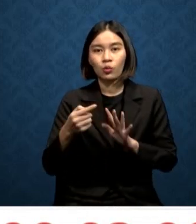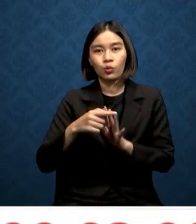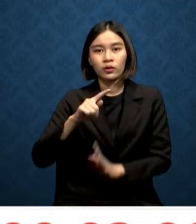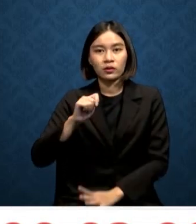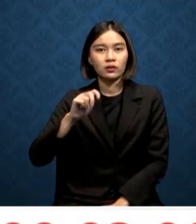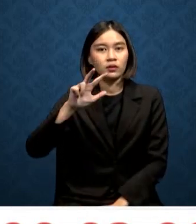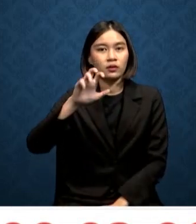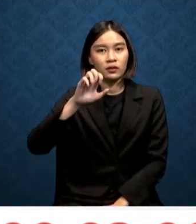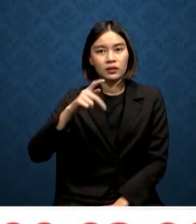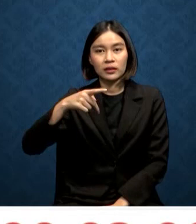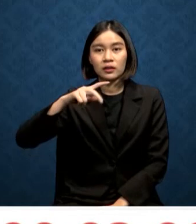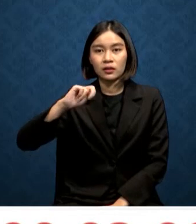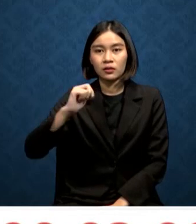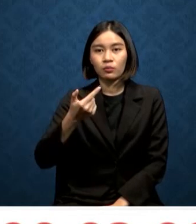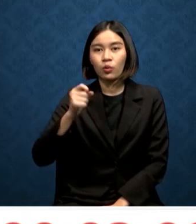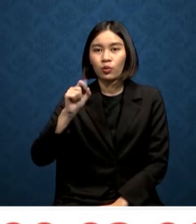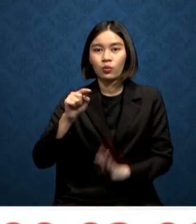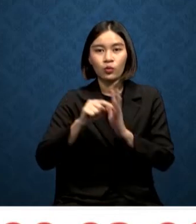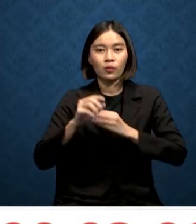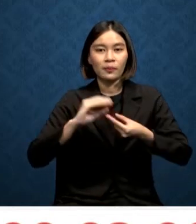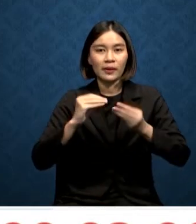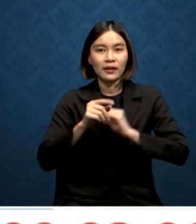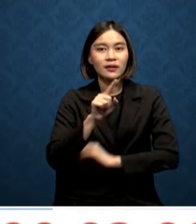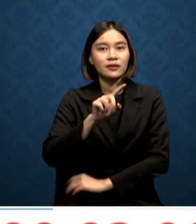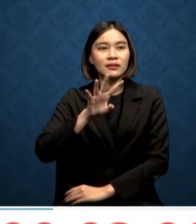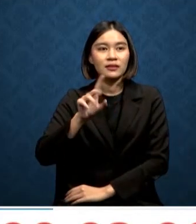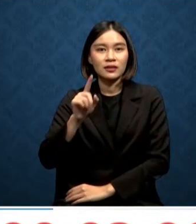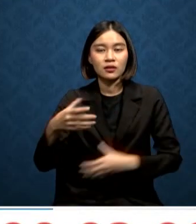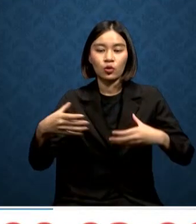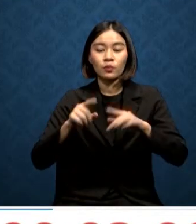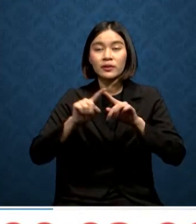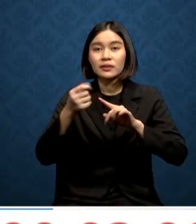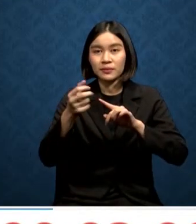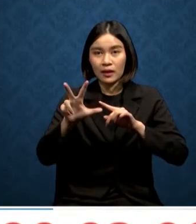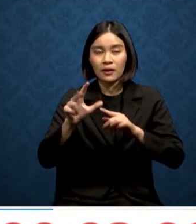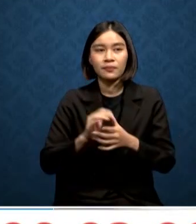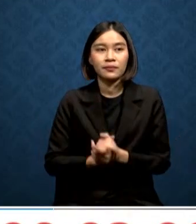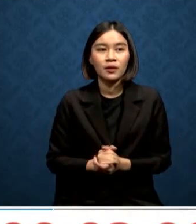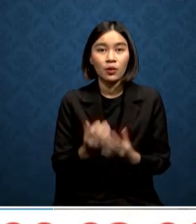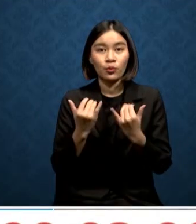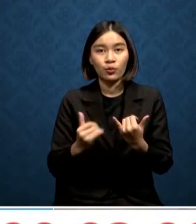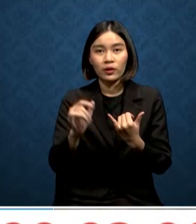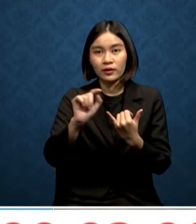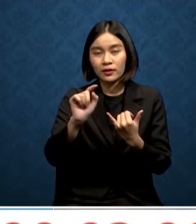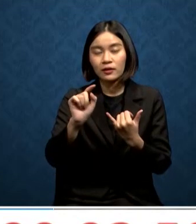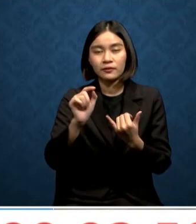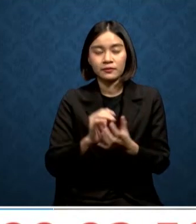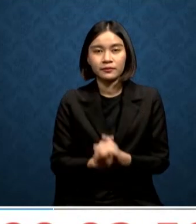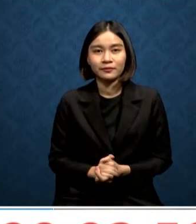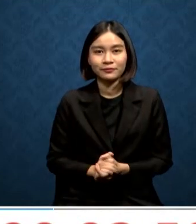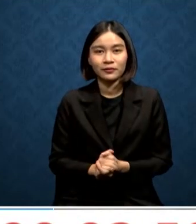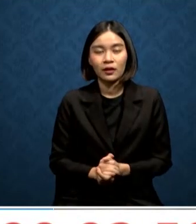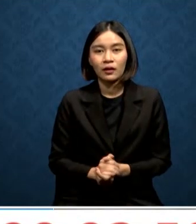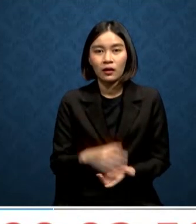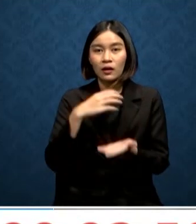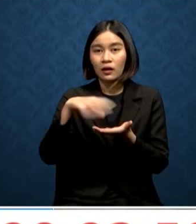รณสมาชิกวุฒิสภาหมายเลข141กลุ่ม13นะครับวันนี้คงจะต้องพูด